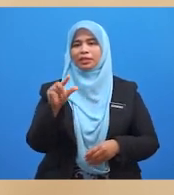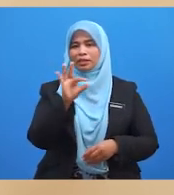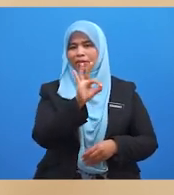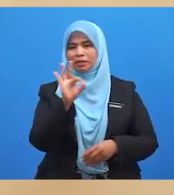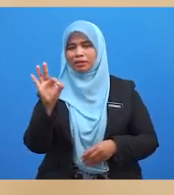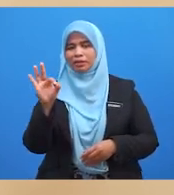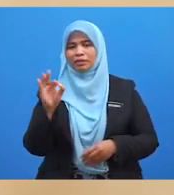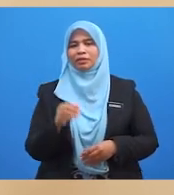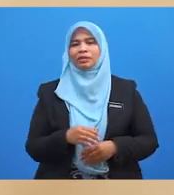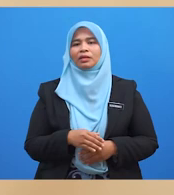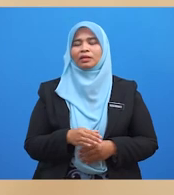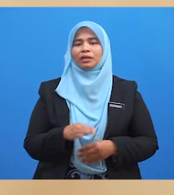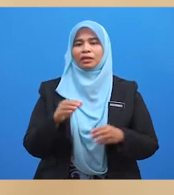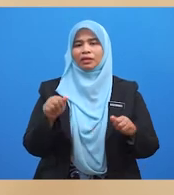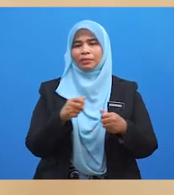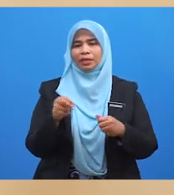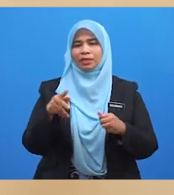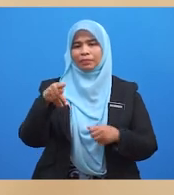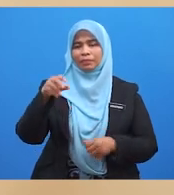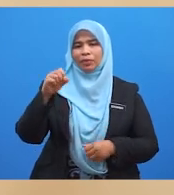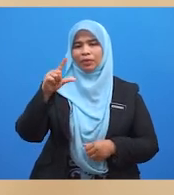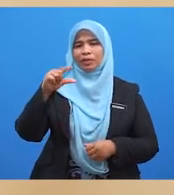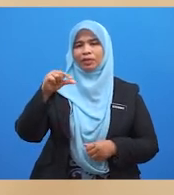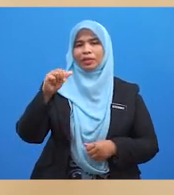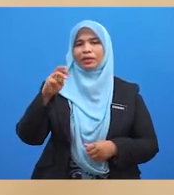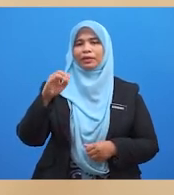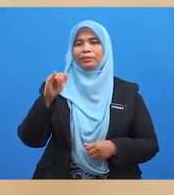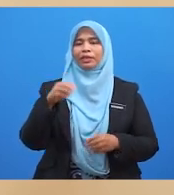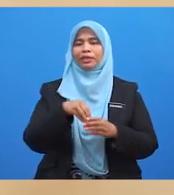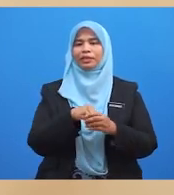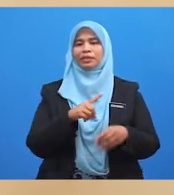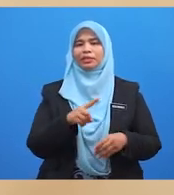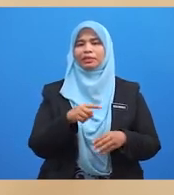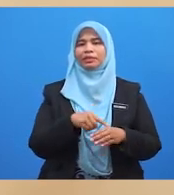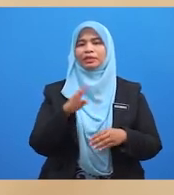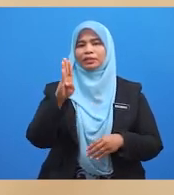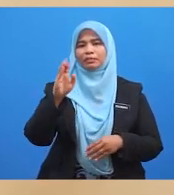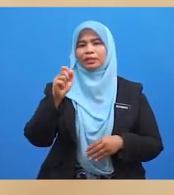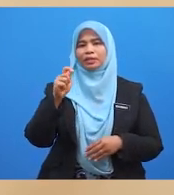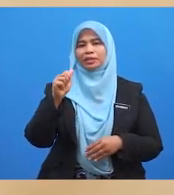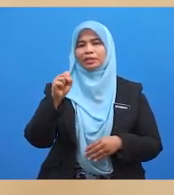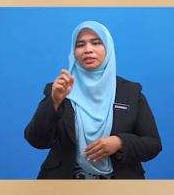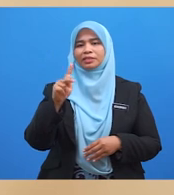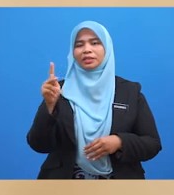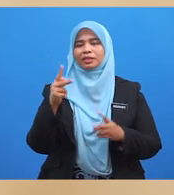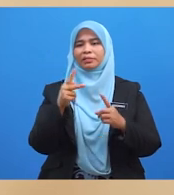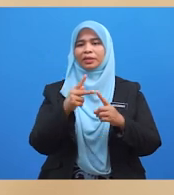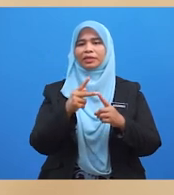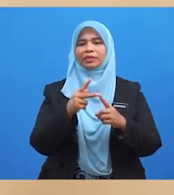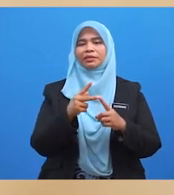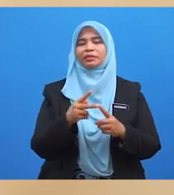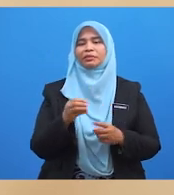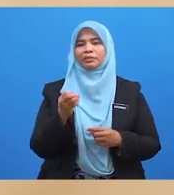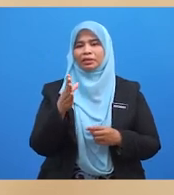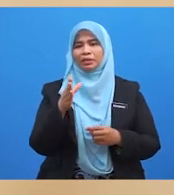kedua, amalan berpoligami dalam Islam dibataskan kepada tempat kosong isteri pada satu